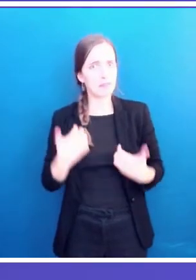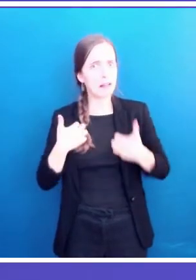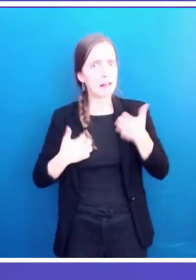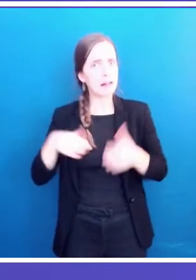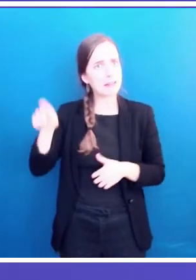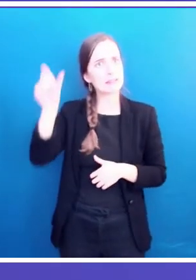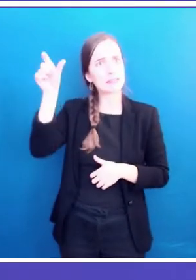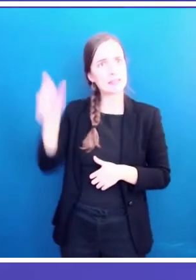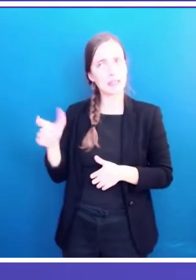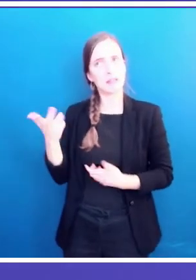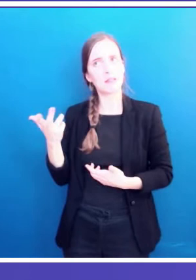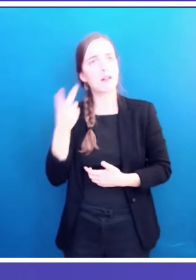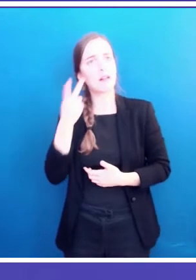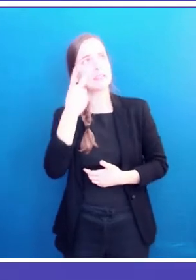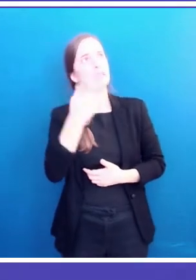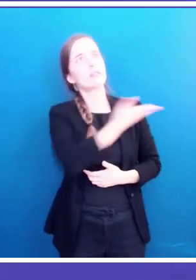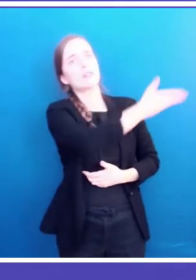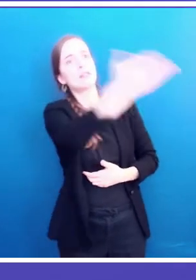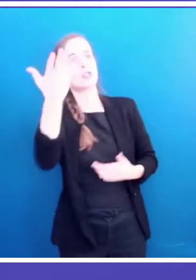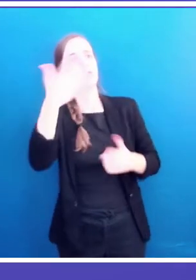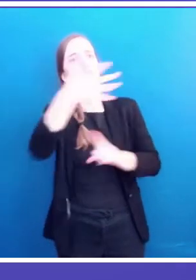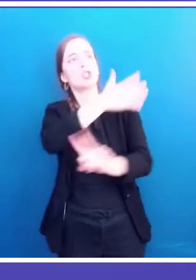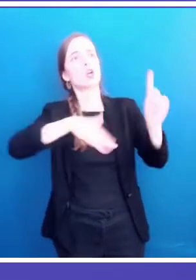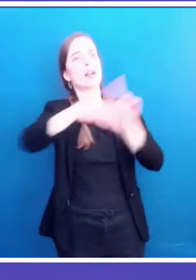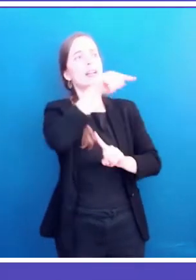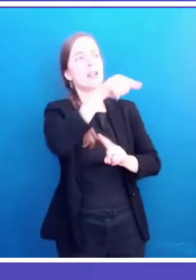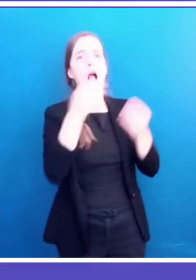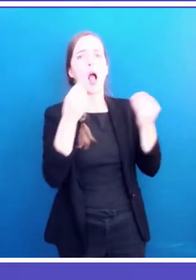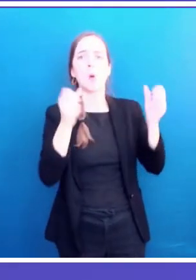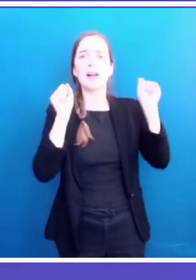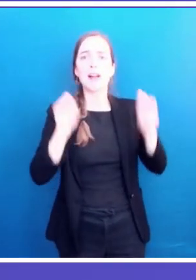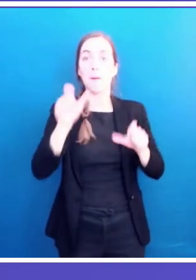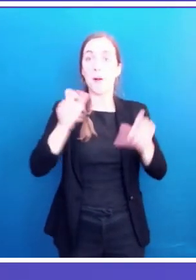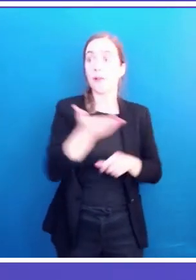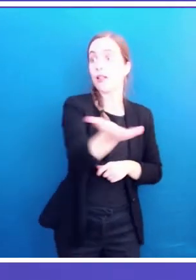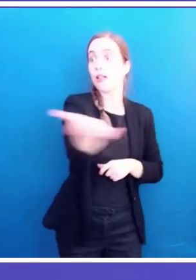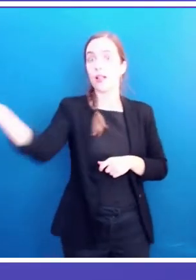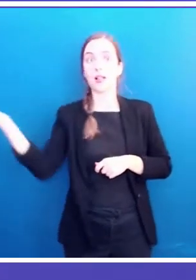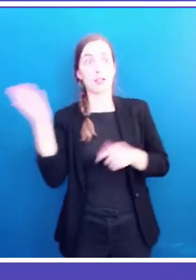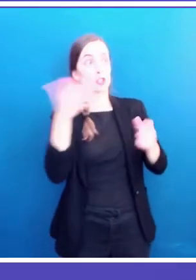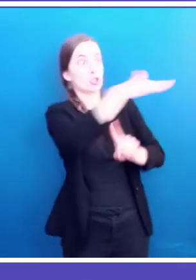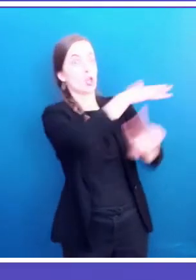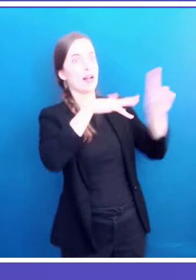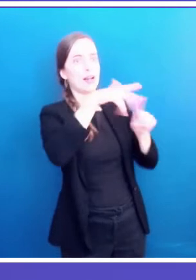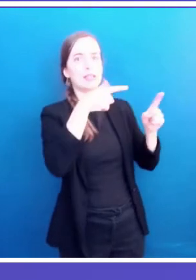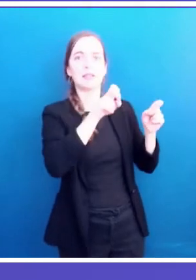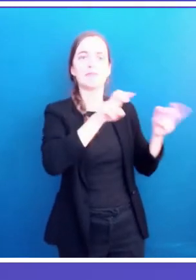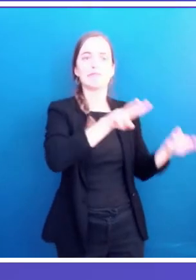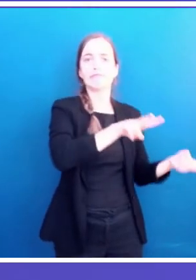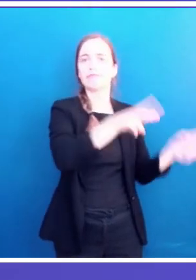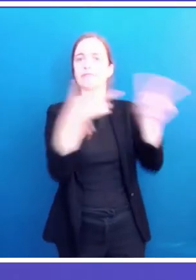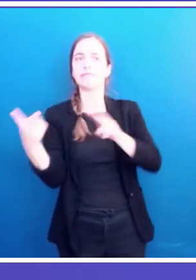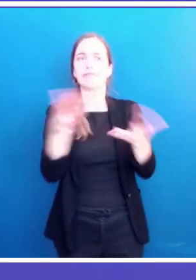شكرا لك لأنك انضممت إلينا في هذه الجلسة. نادية لك الكلمة، تفضلي.